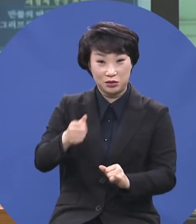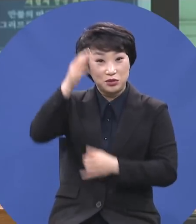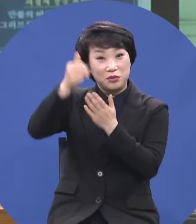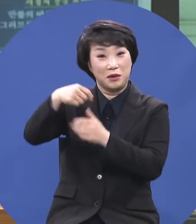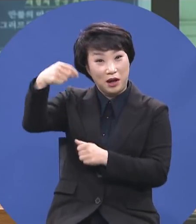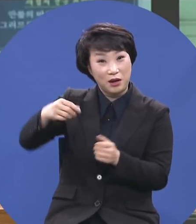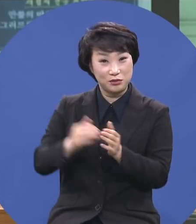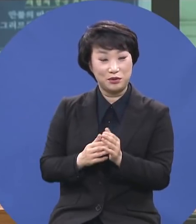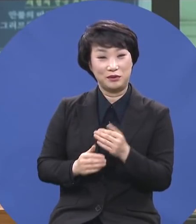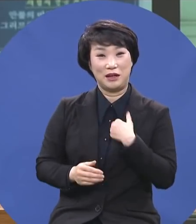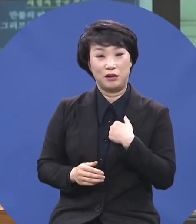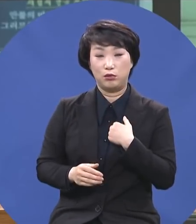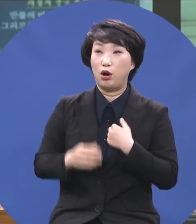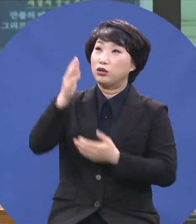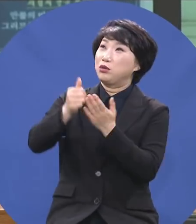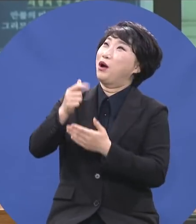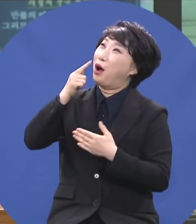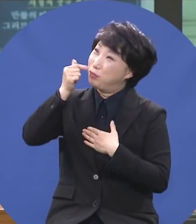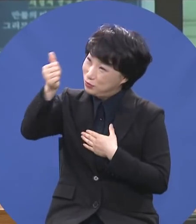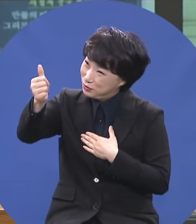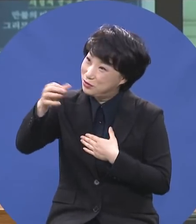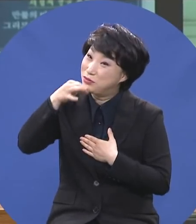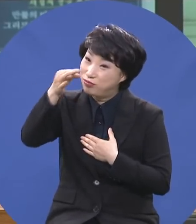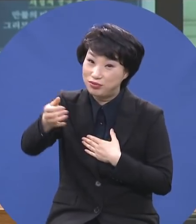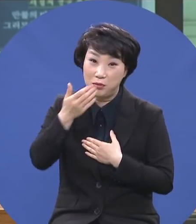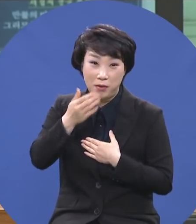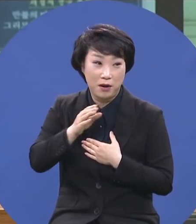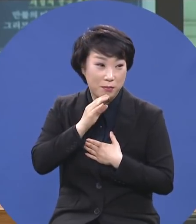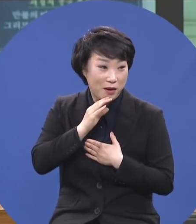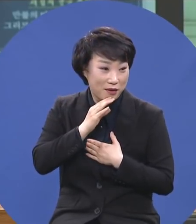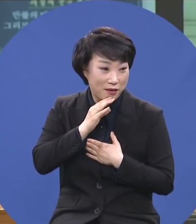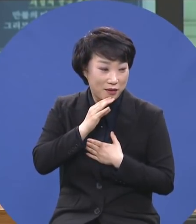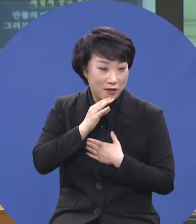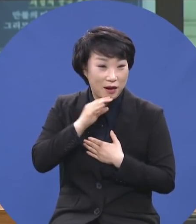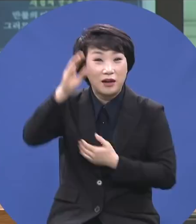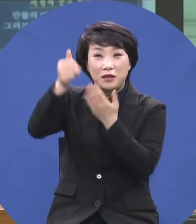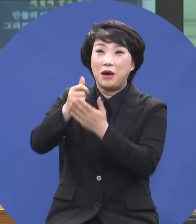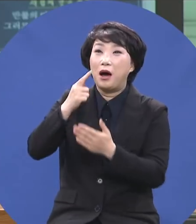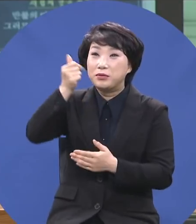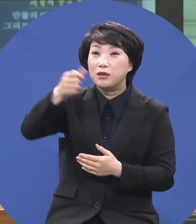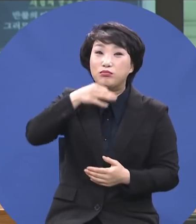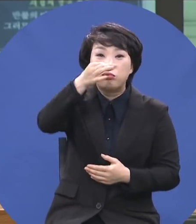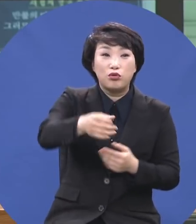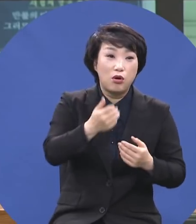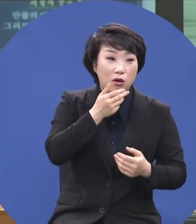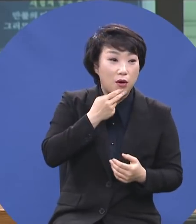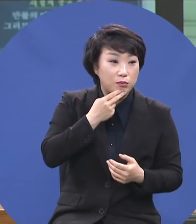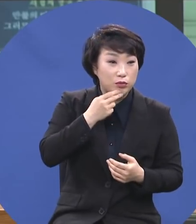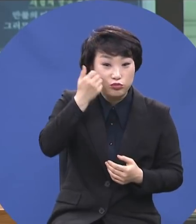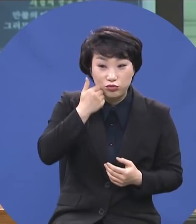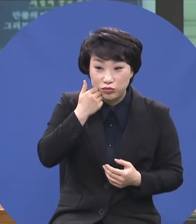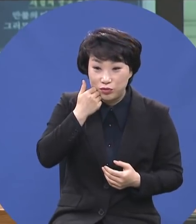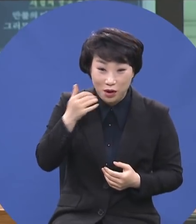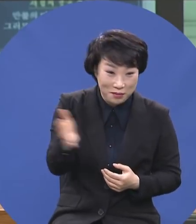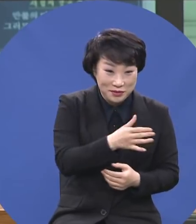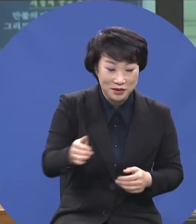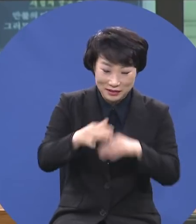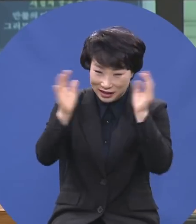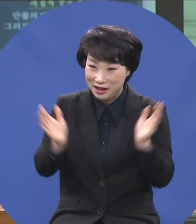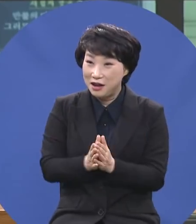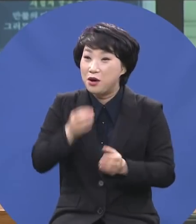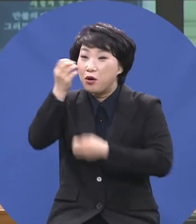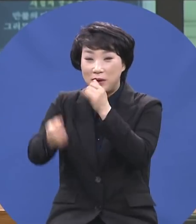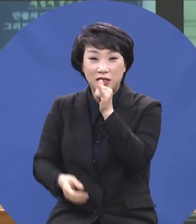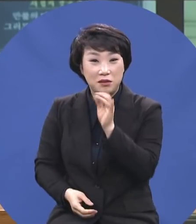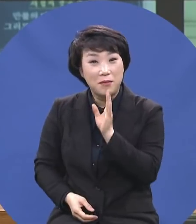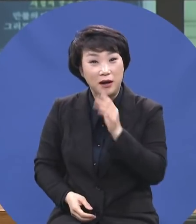성령이 말해서 우리 하나님 아버지라고 보잖아요. 하나님 아버지라고 안 하는 사람이 싸우잖아요. 우리가 스스로 한다